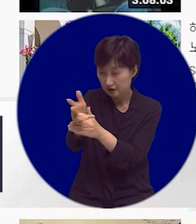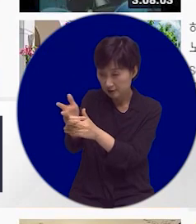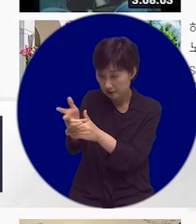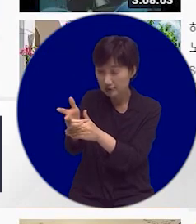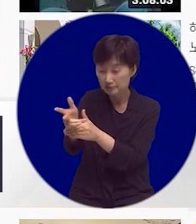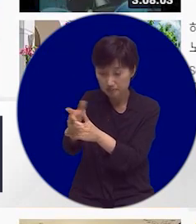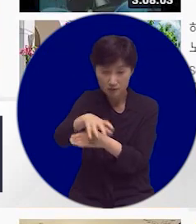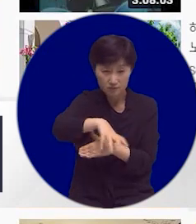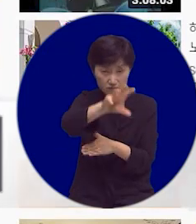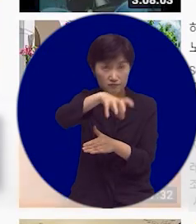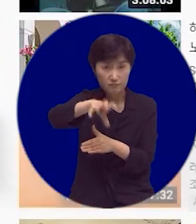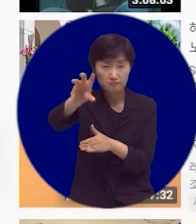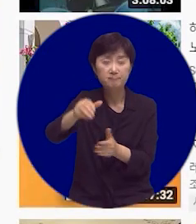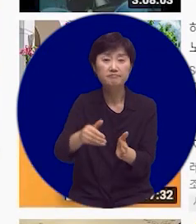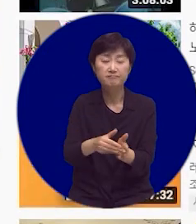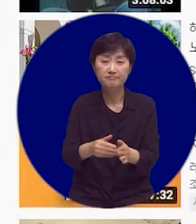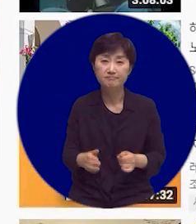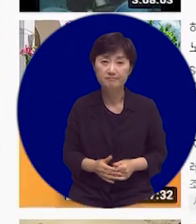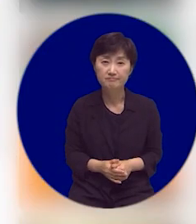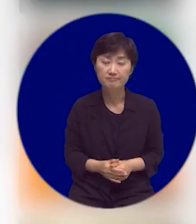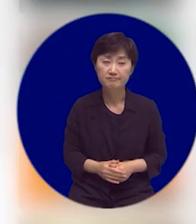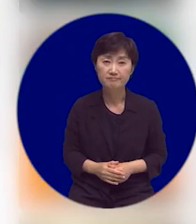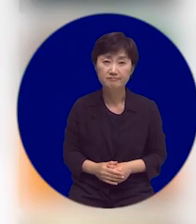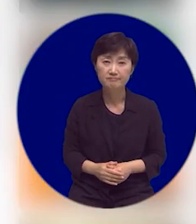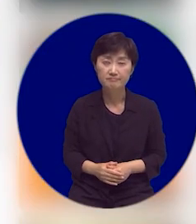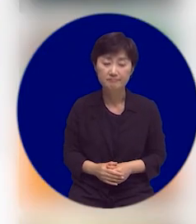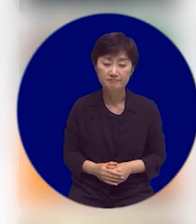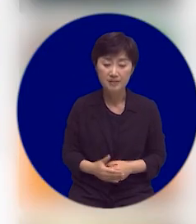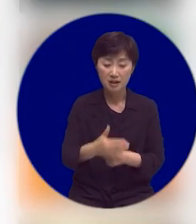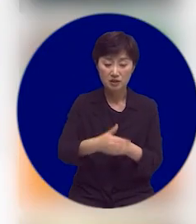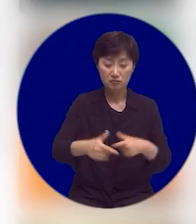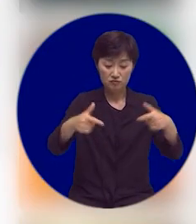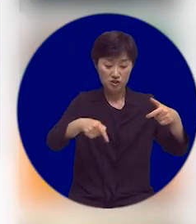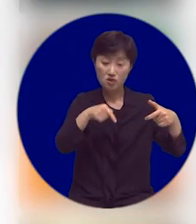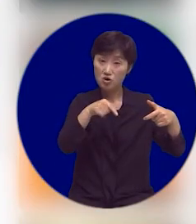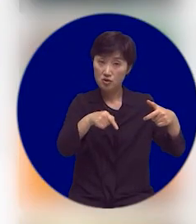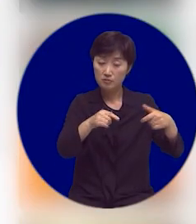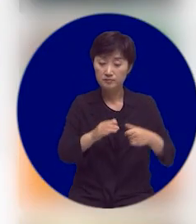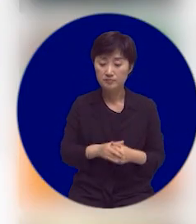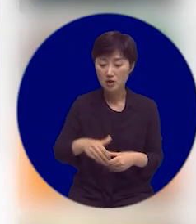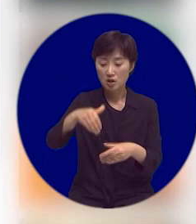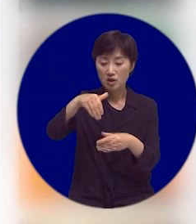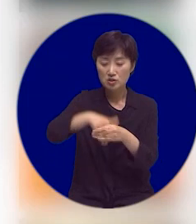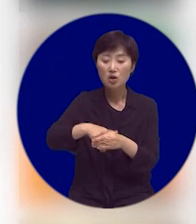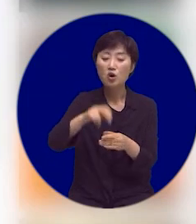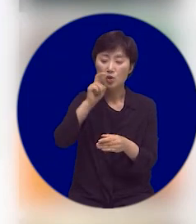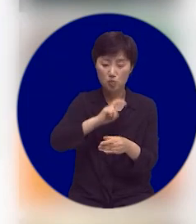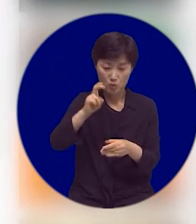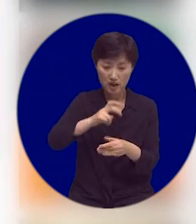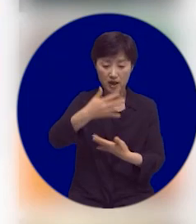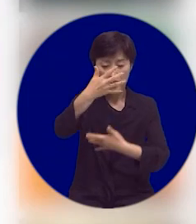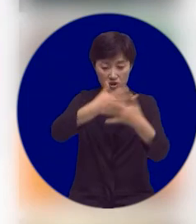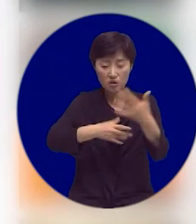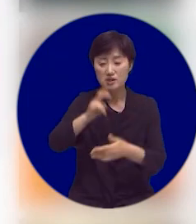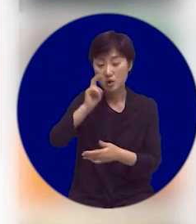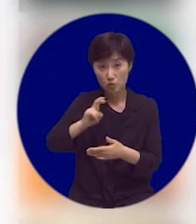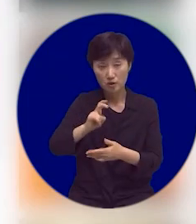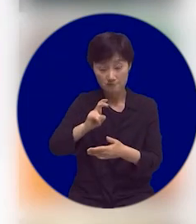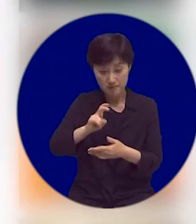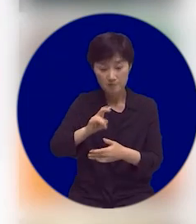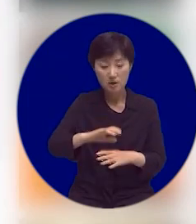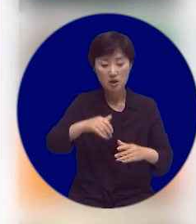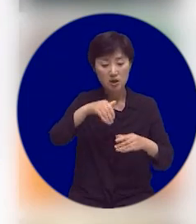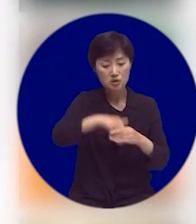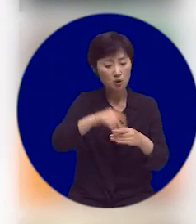아름다운 선거 공연들을 개최했습니다. 대구시 선관위 관계자는 선거 주제가 영상과 음원이 선거에 대한